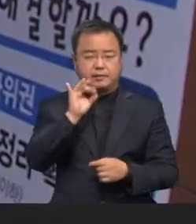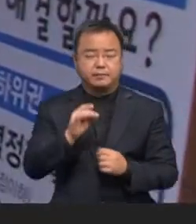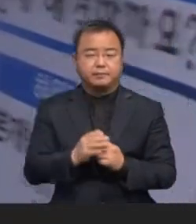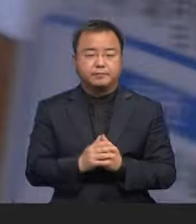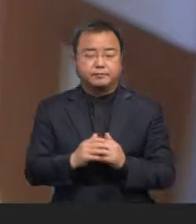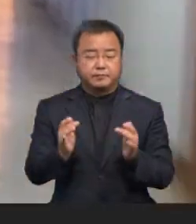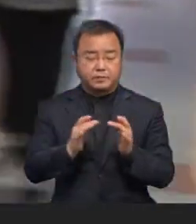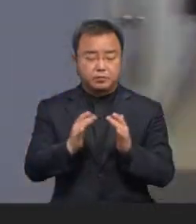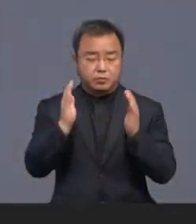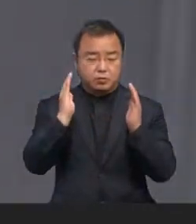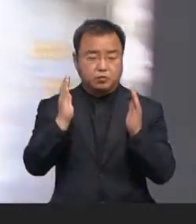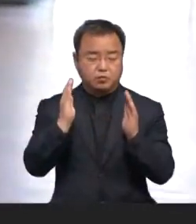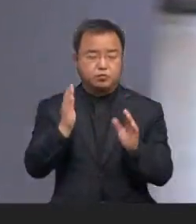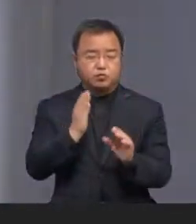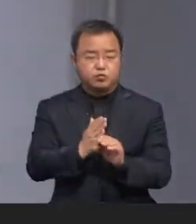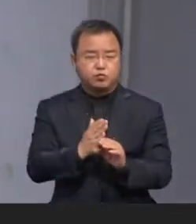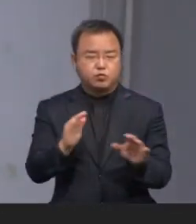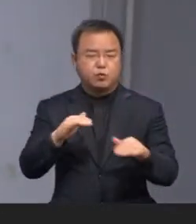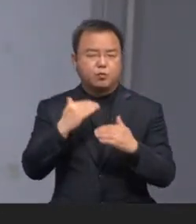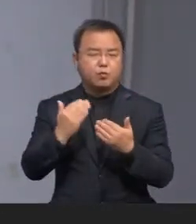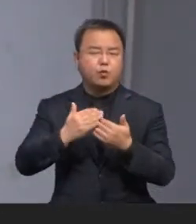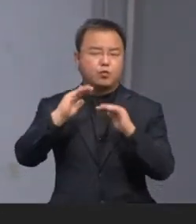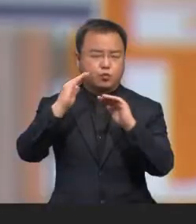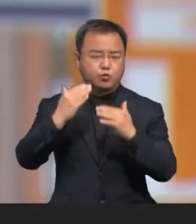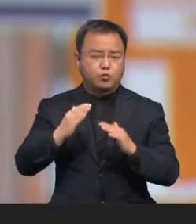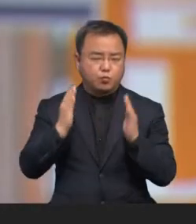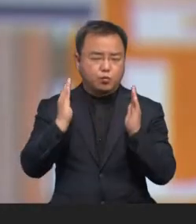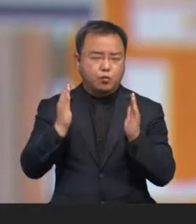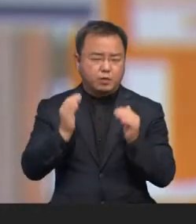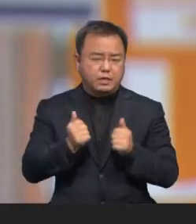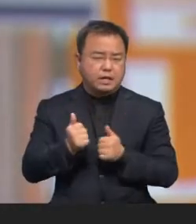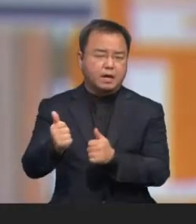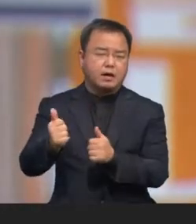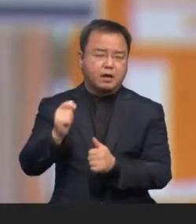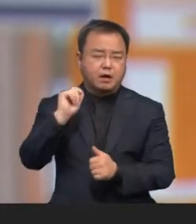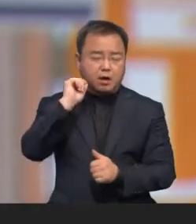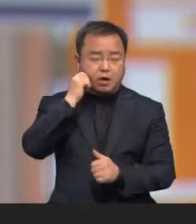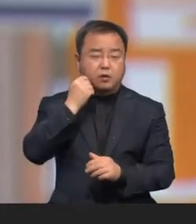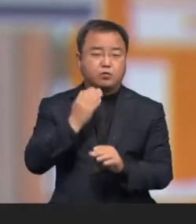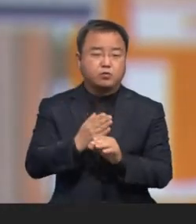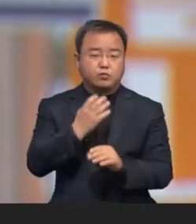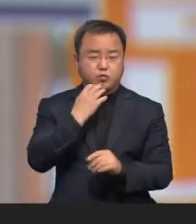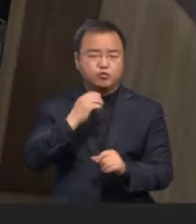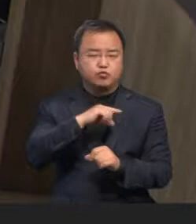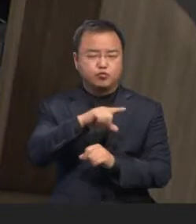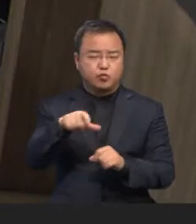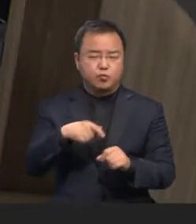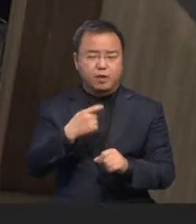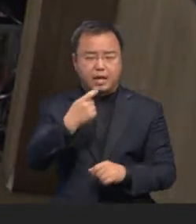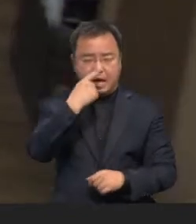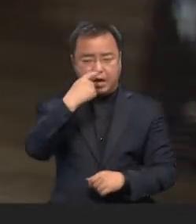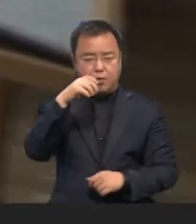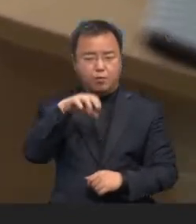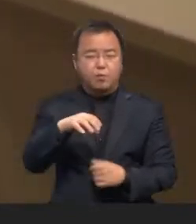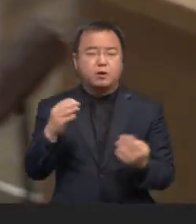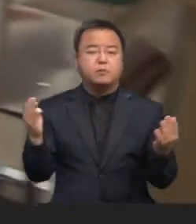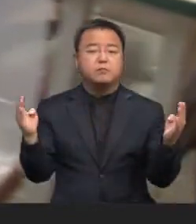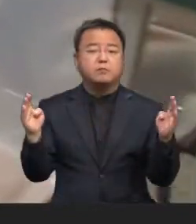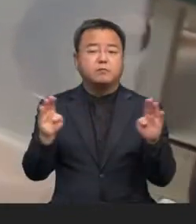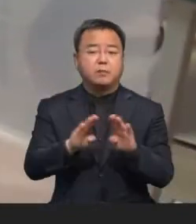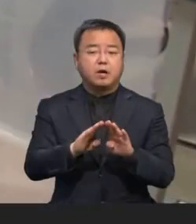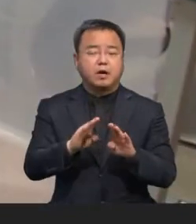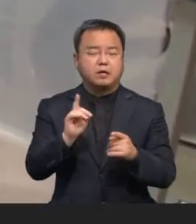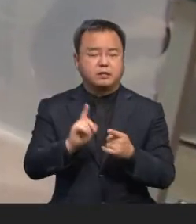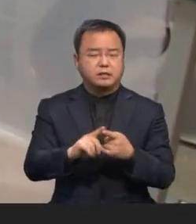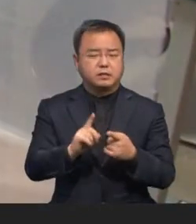원격 수업만으로는 교과 내용을 다 따라가기 어려운 상황에서 수도권 학원이 일제히 문을 닫자 내신 시험을 앞둔